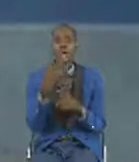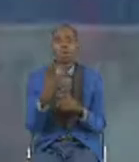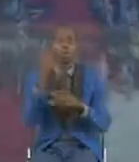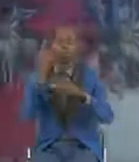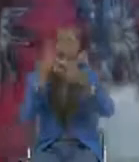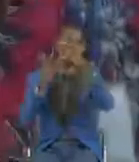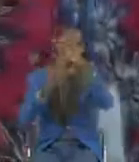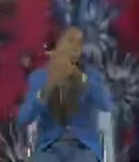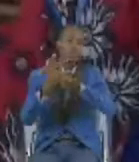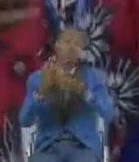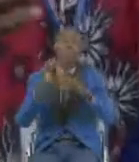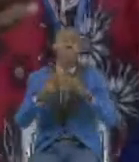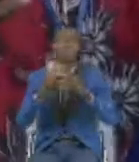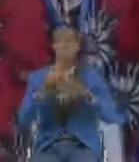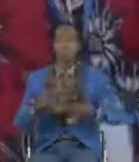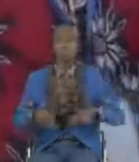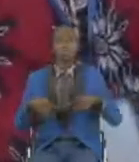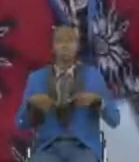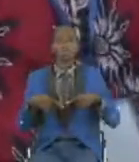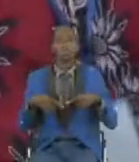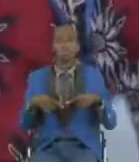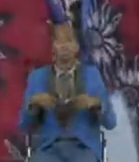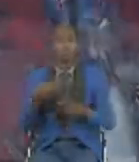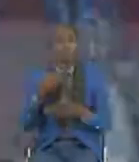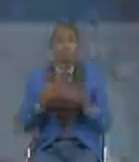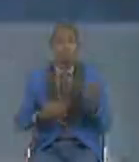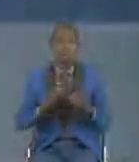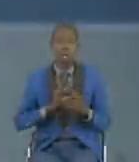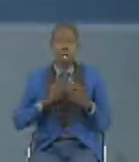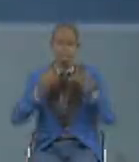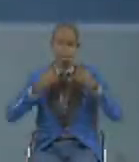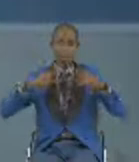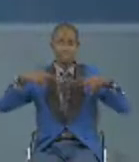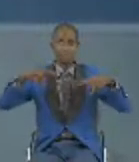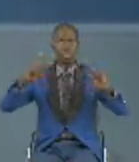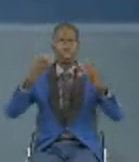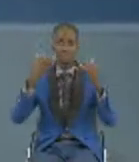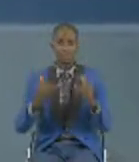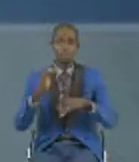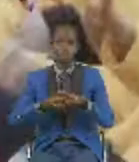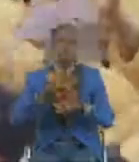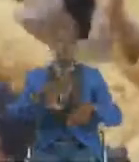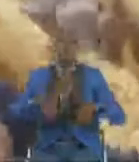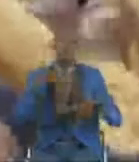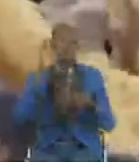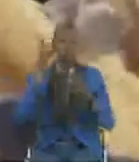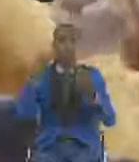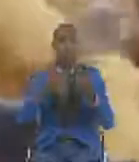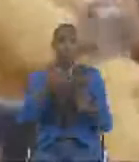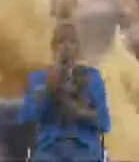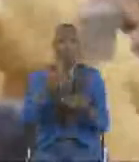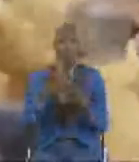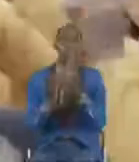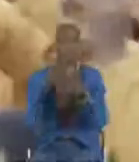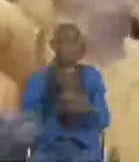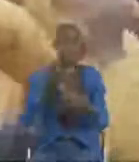prophétie dans ta vie. Ce que je déclare maintenant sur ta vie sera accompli.